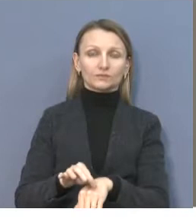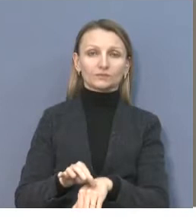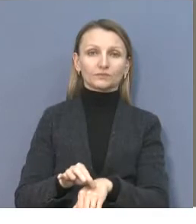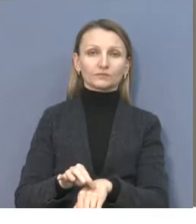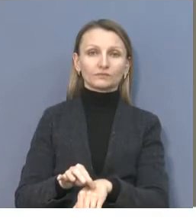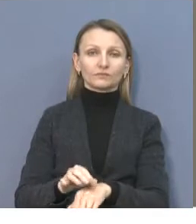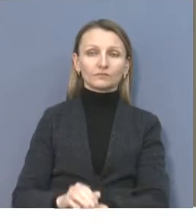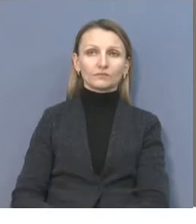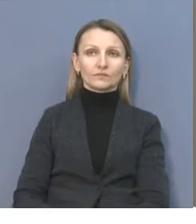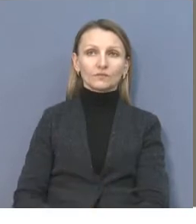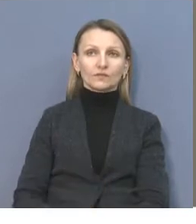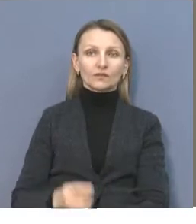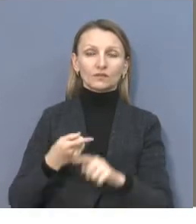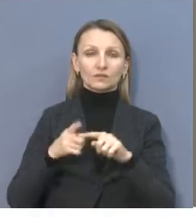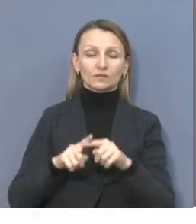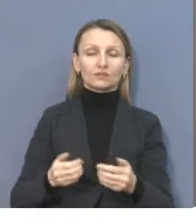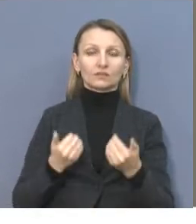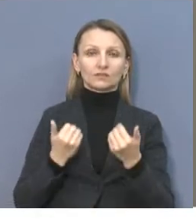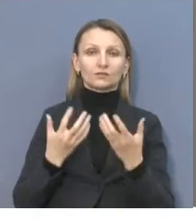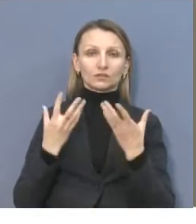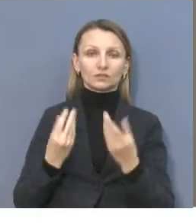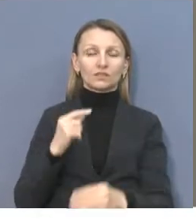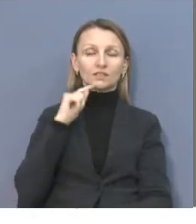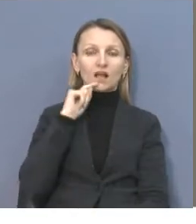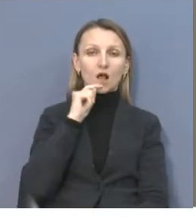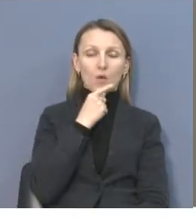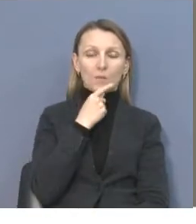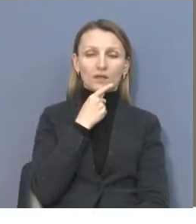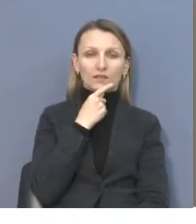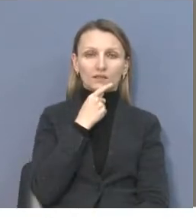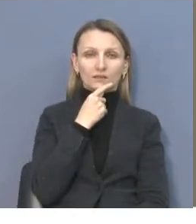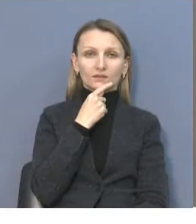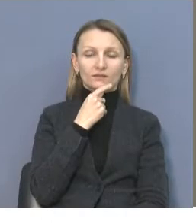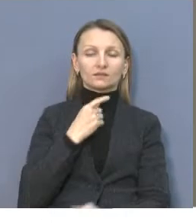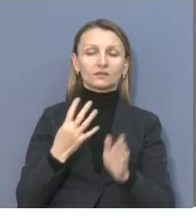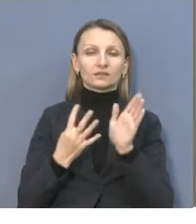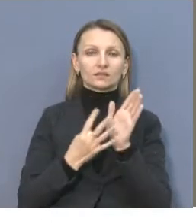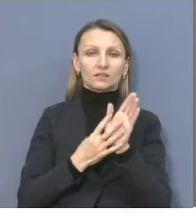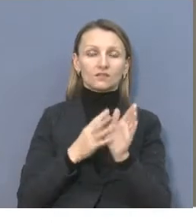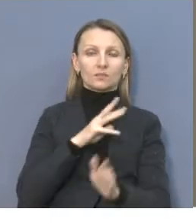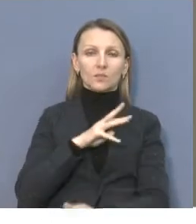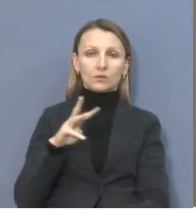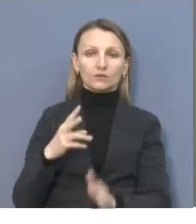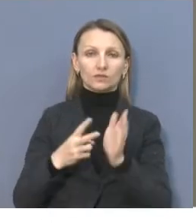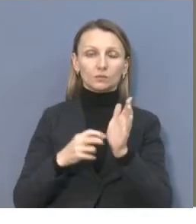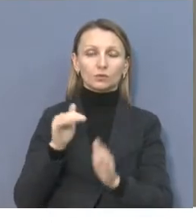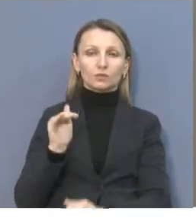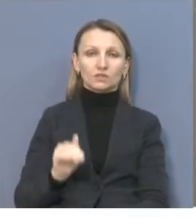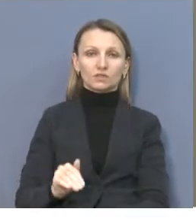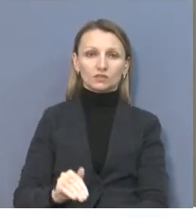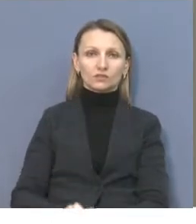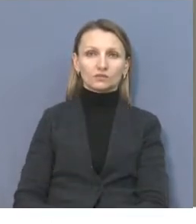в рамках чего на сегодняшний день сэкономлено 9 миллионов 700 тысяч тенге